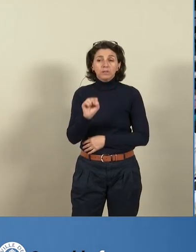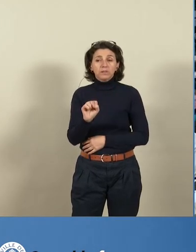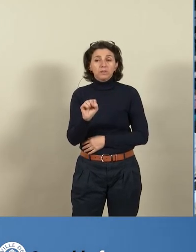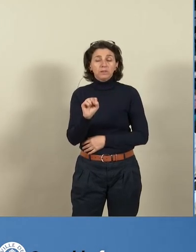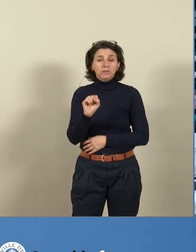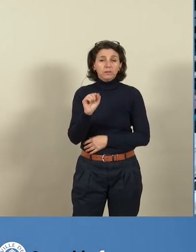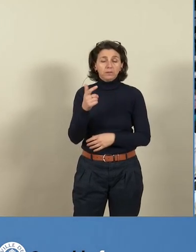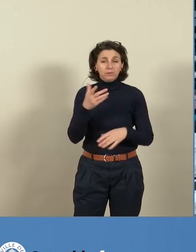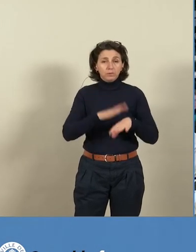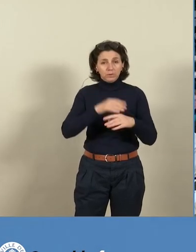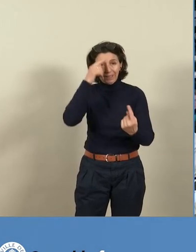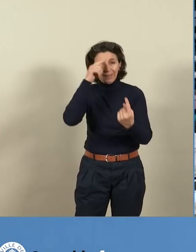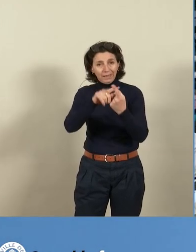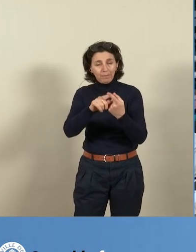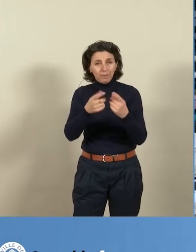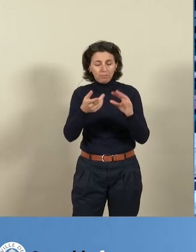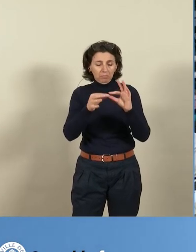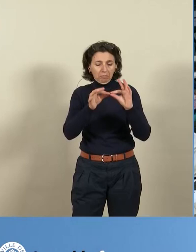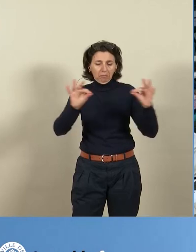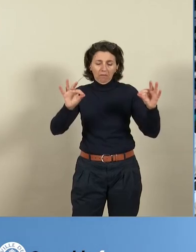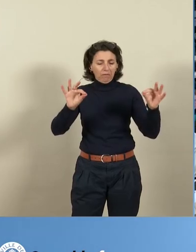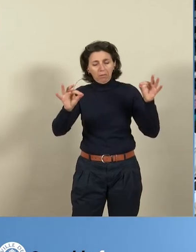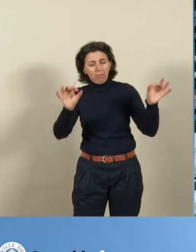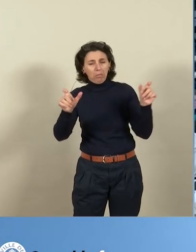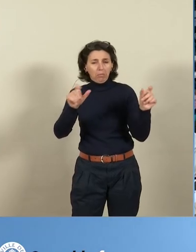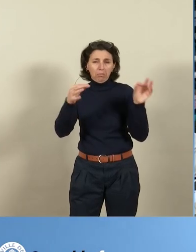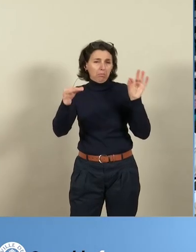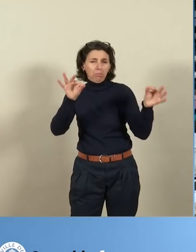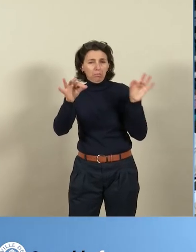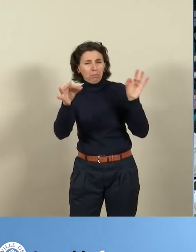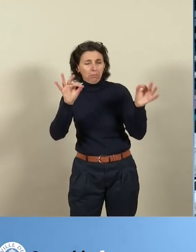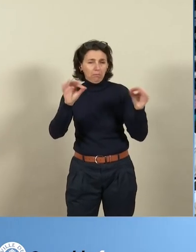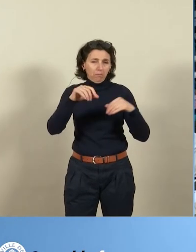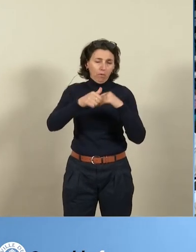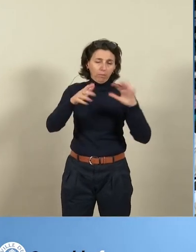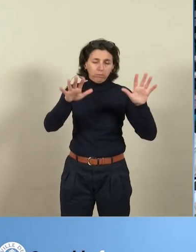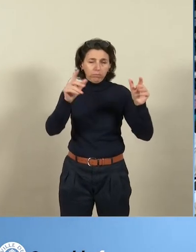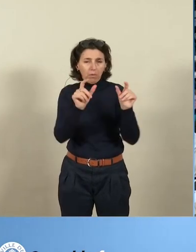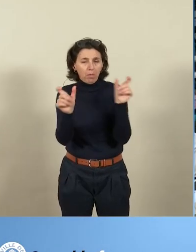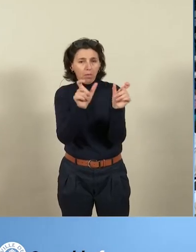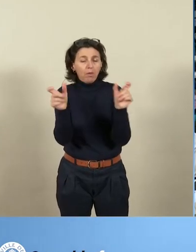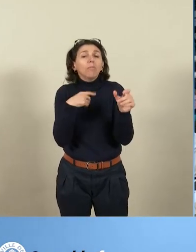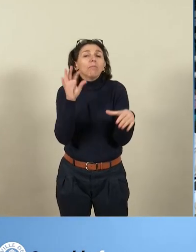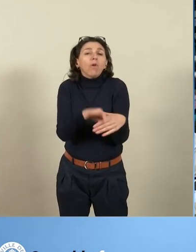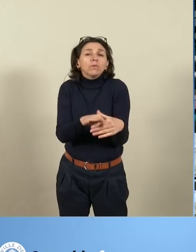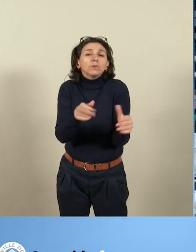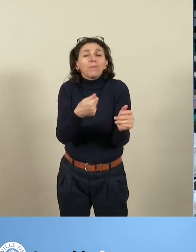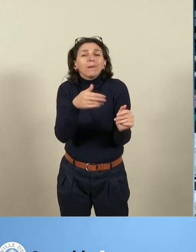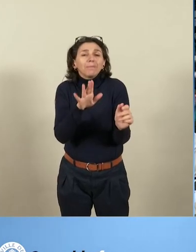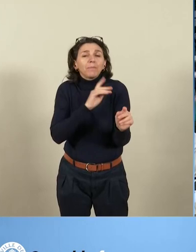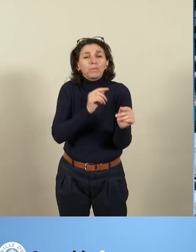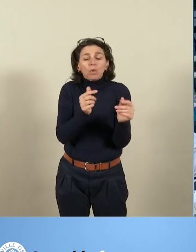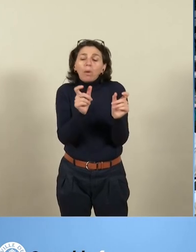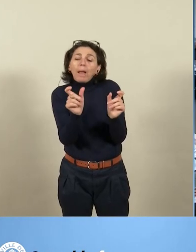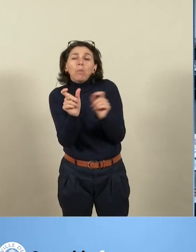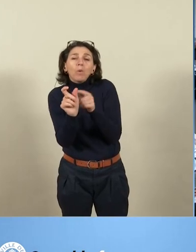forme d'une des phrases que j'ai plus en tête là mais on va voter pour parce qu'effectivement c'est une question de de changement